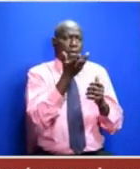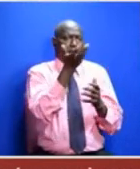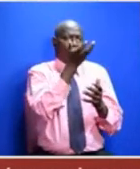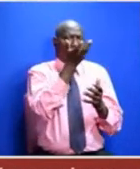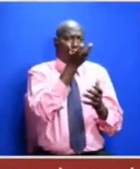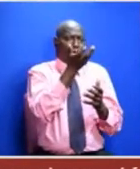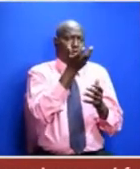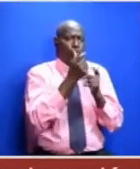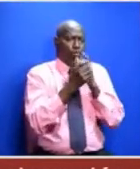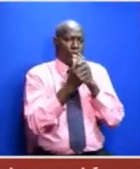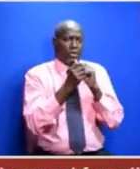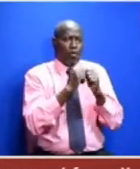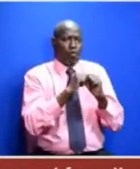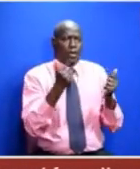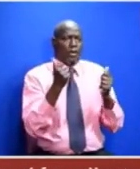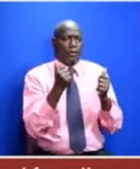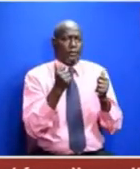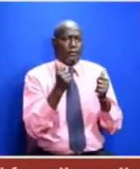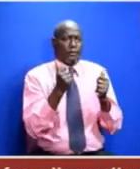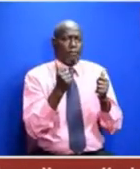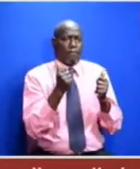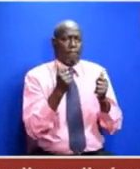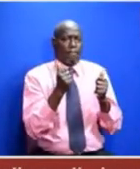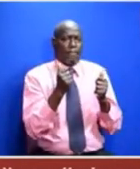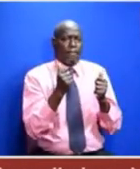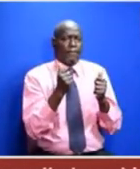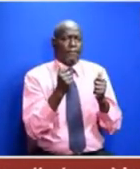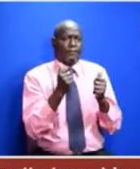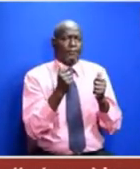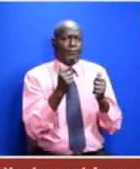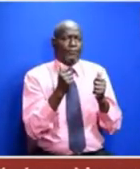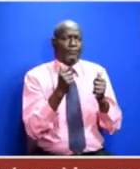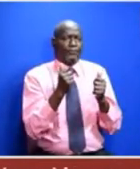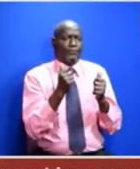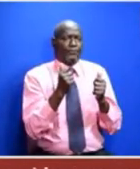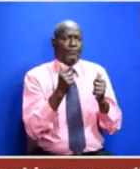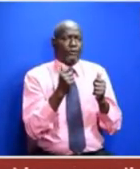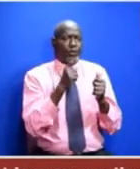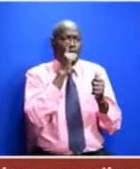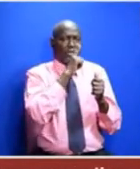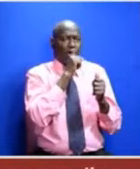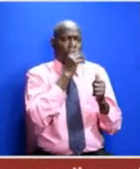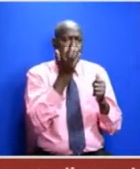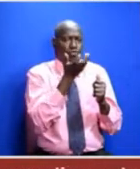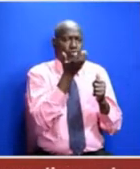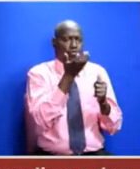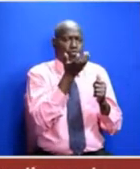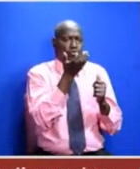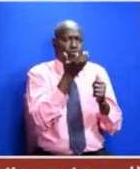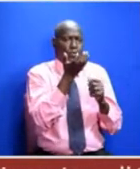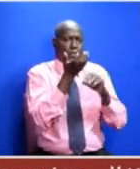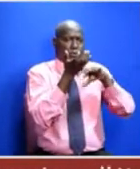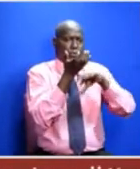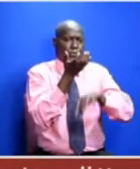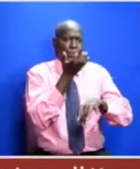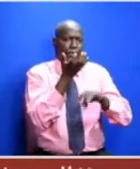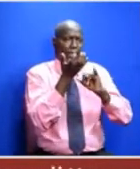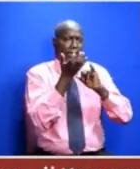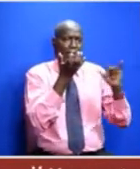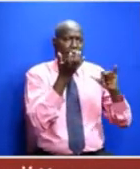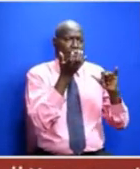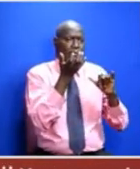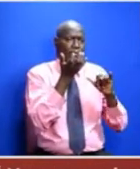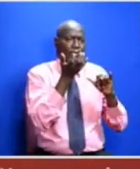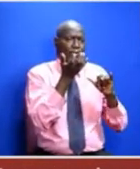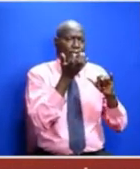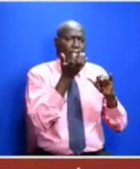mzuri. Na nini inatoa hizo hizo uchafu hizo hivyo. Hizo uchafu